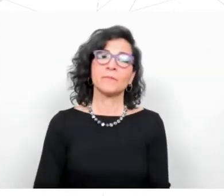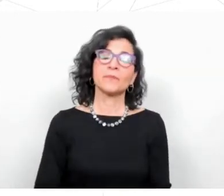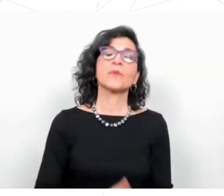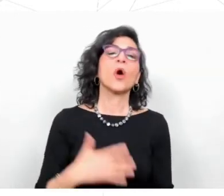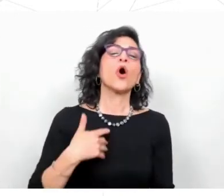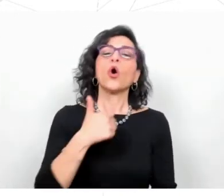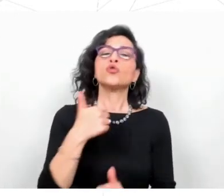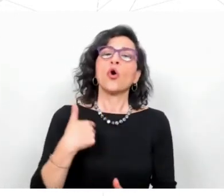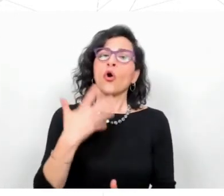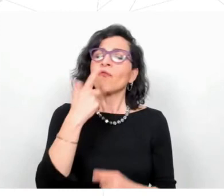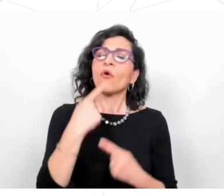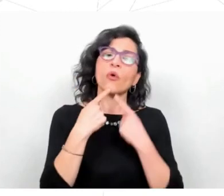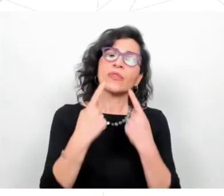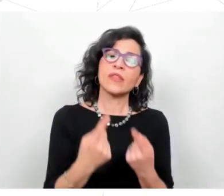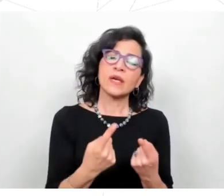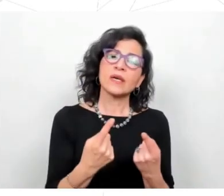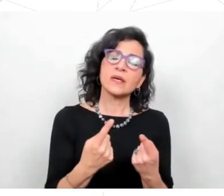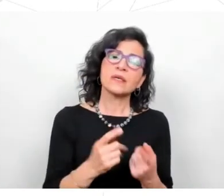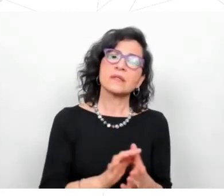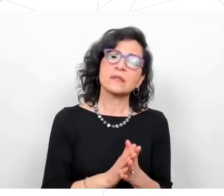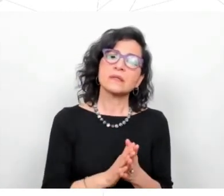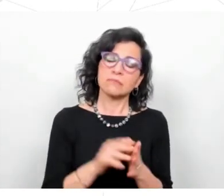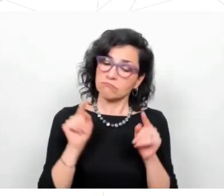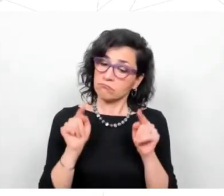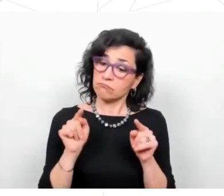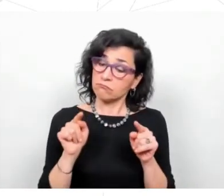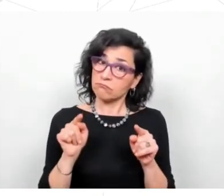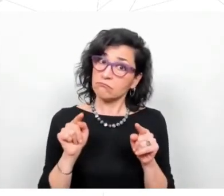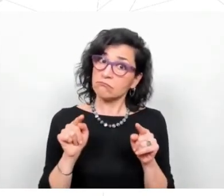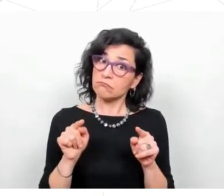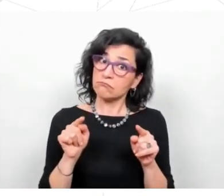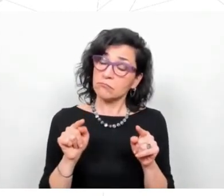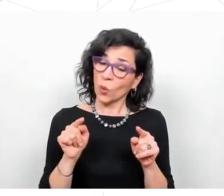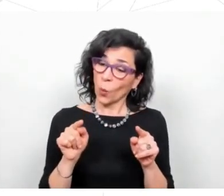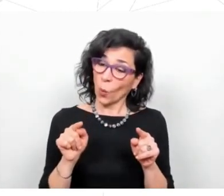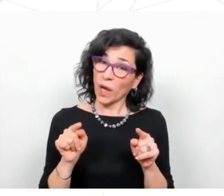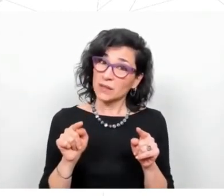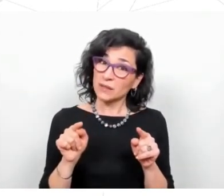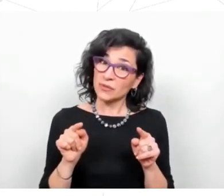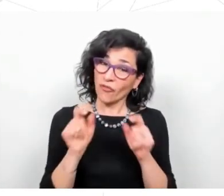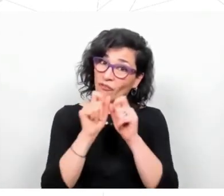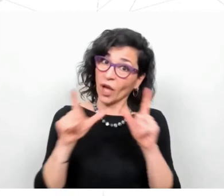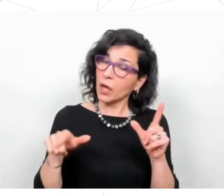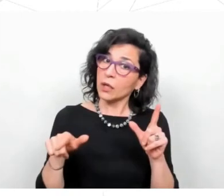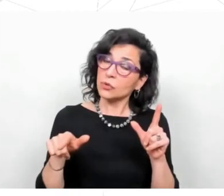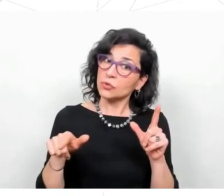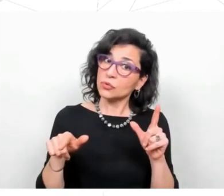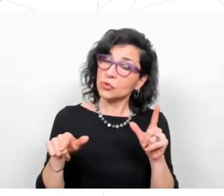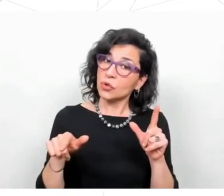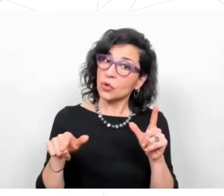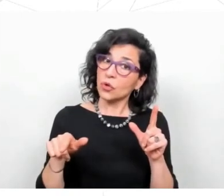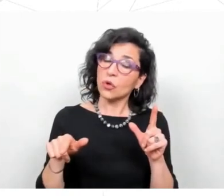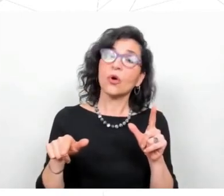dire che questo intervento è stato fortemente voluto. È stato fortemente